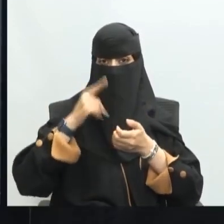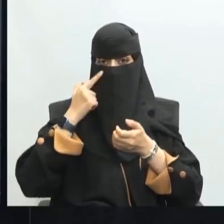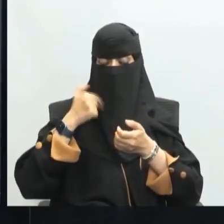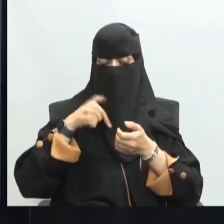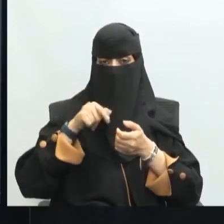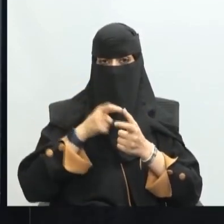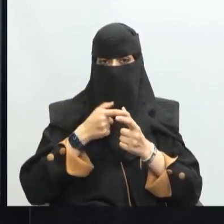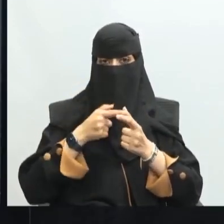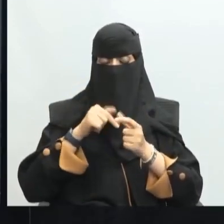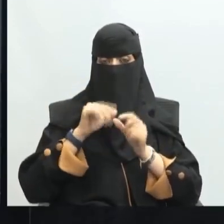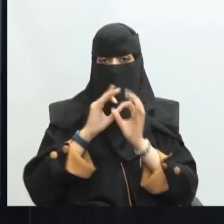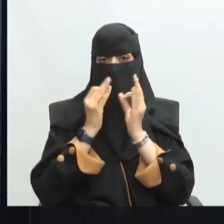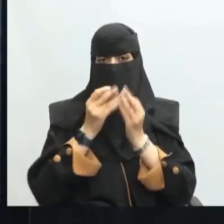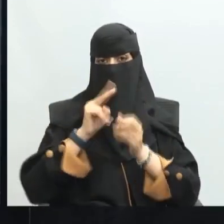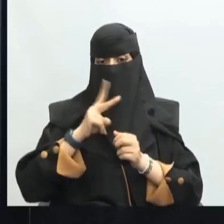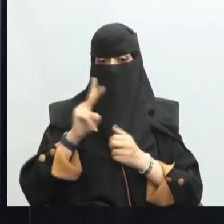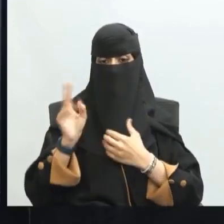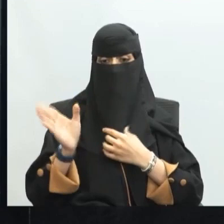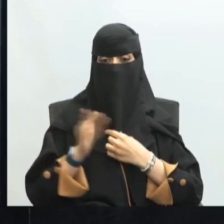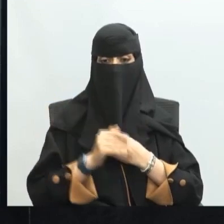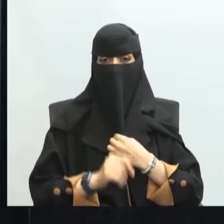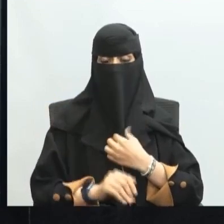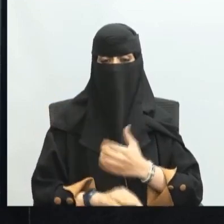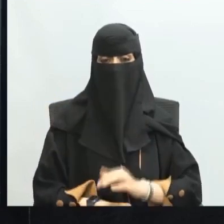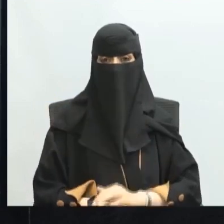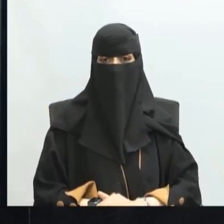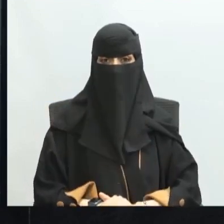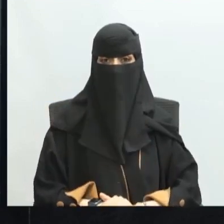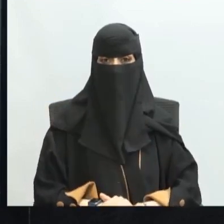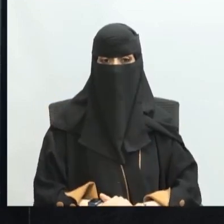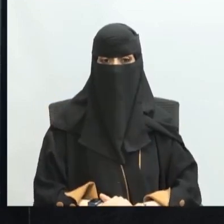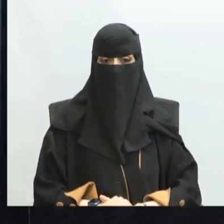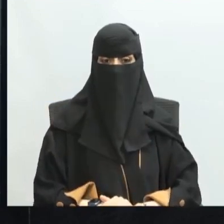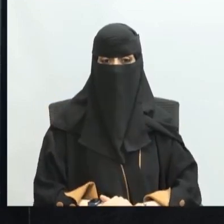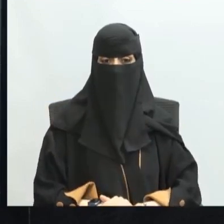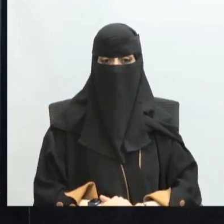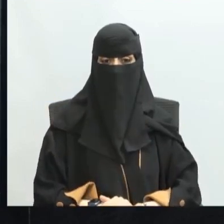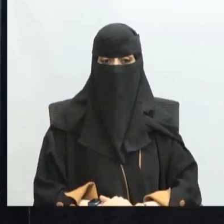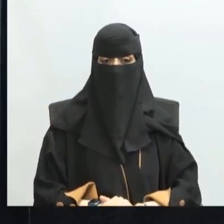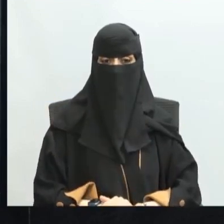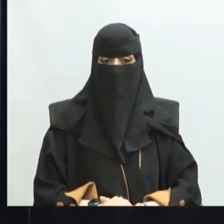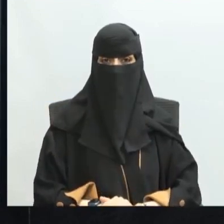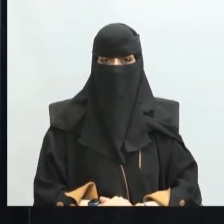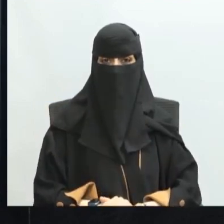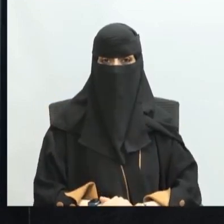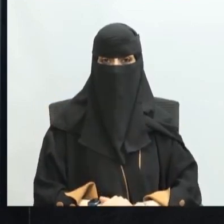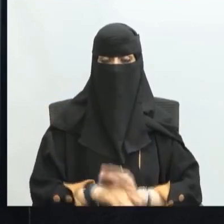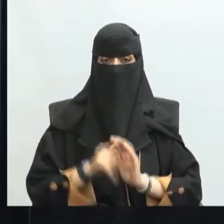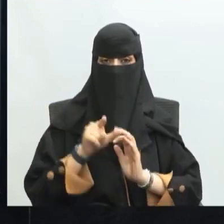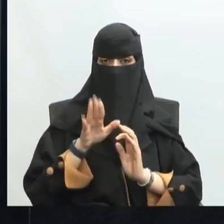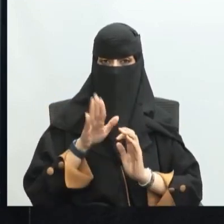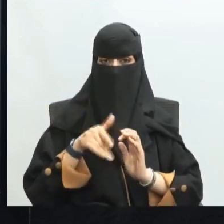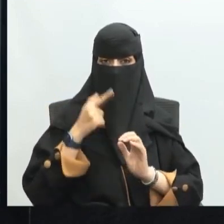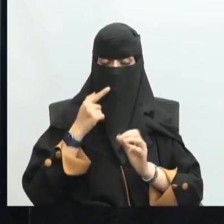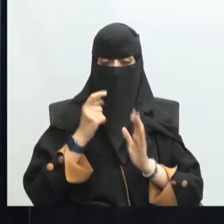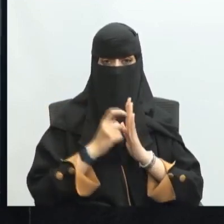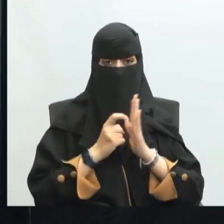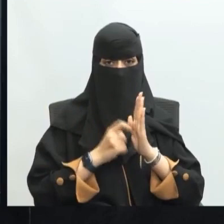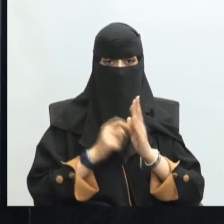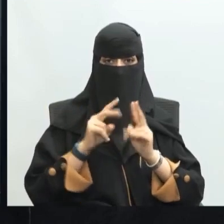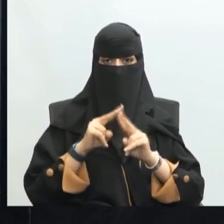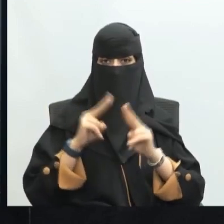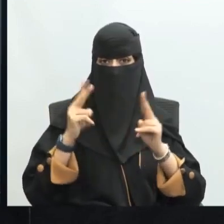المجتمعات باختلافها ايضا يعزز لدينا او يضبط لدينا الاختلافات